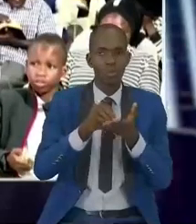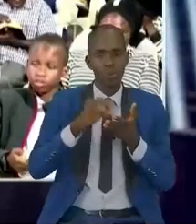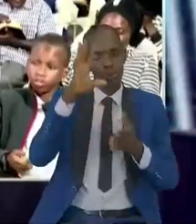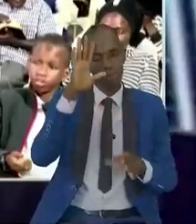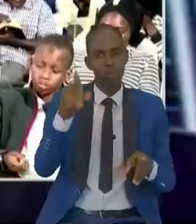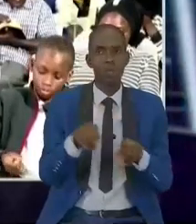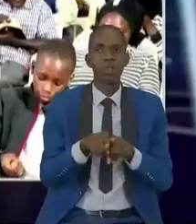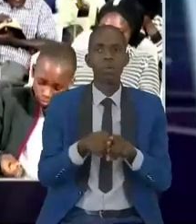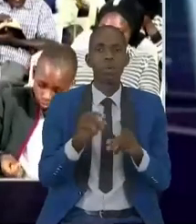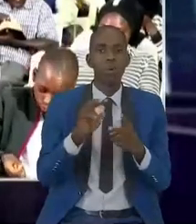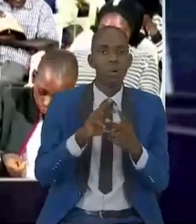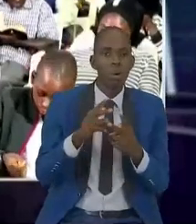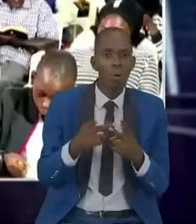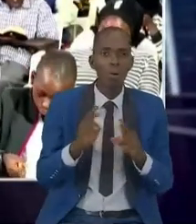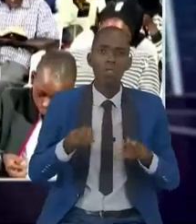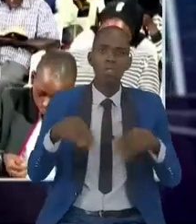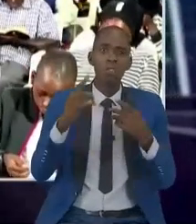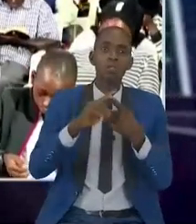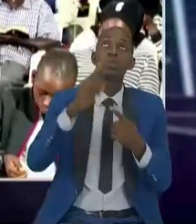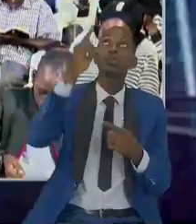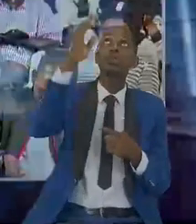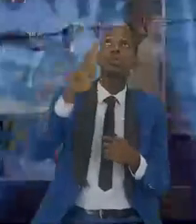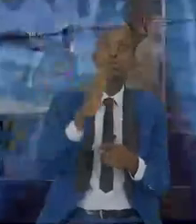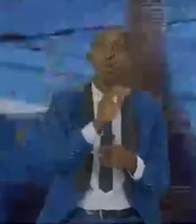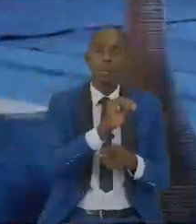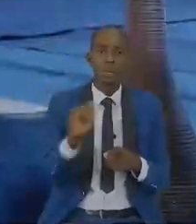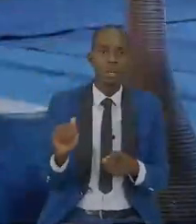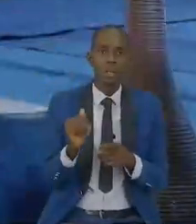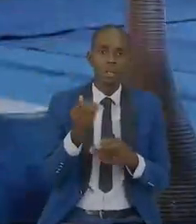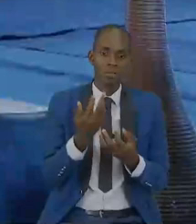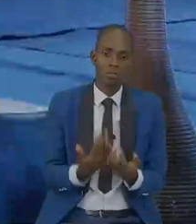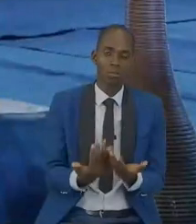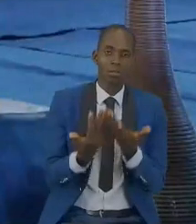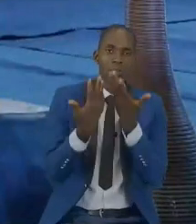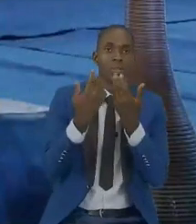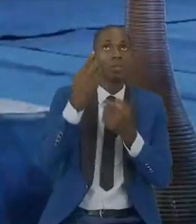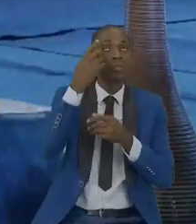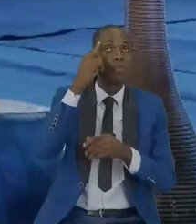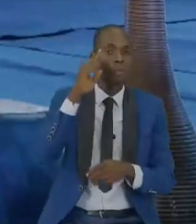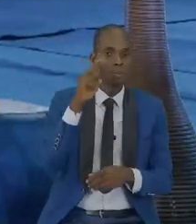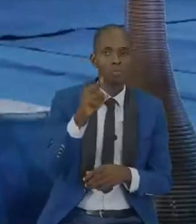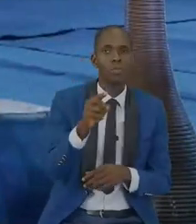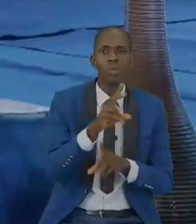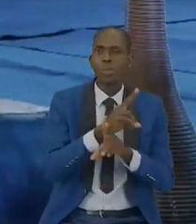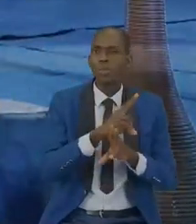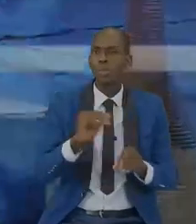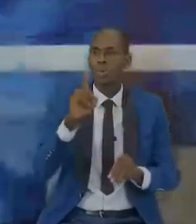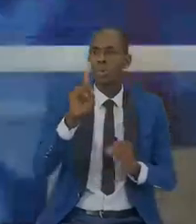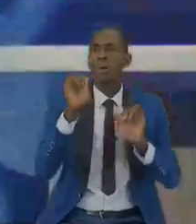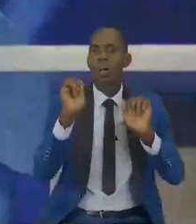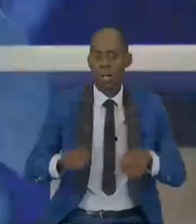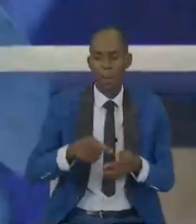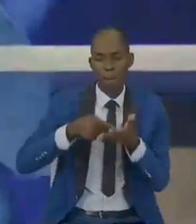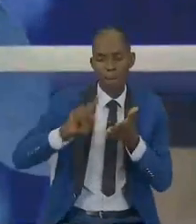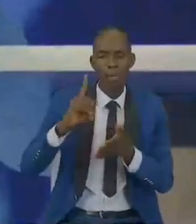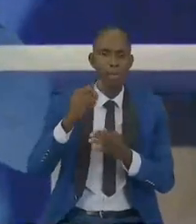homme, aucune femme, personne ne peut racheter ni son frère, ni sa sœur. Ils ne peuvent se